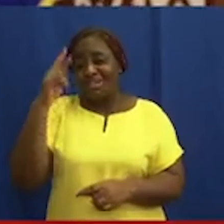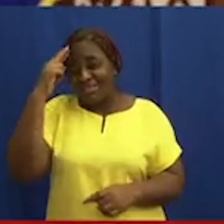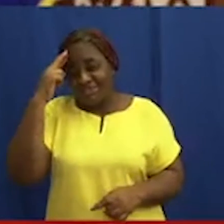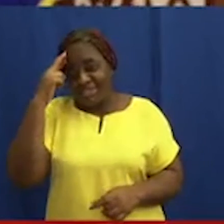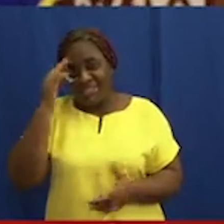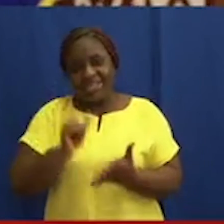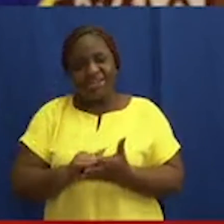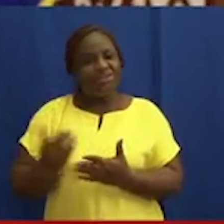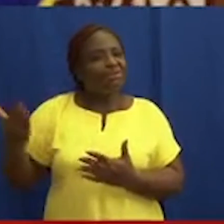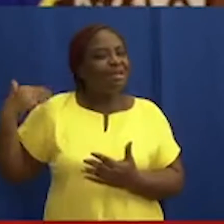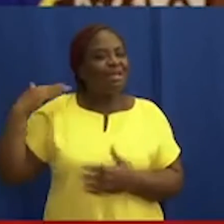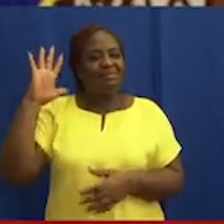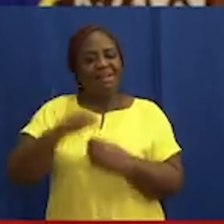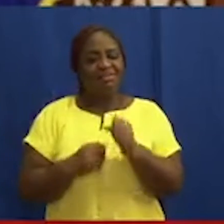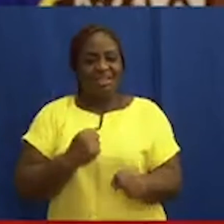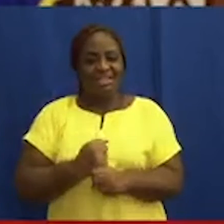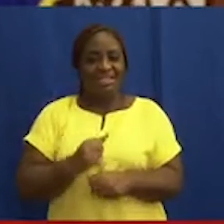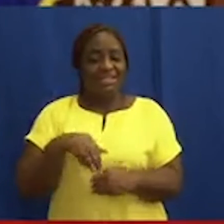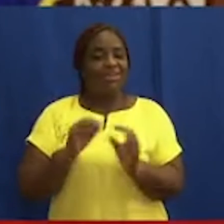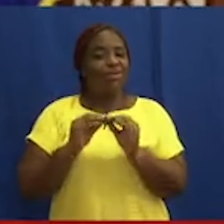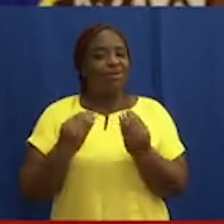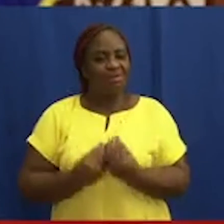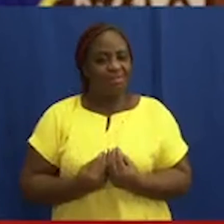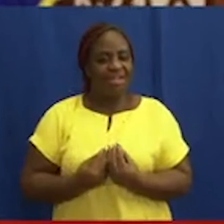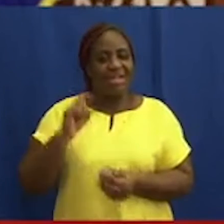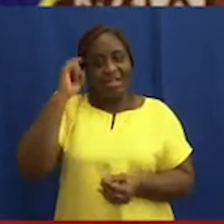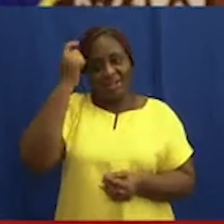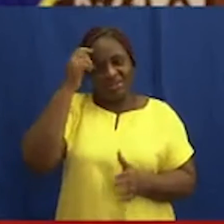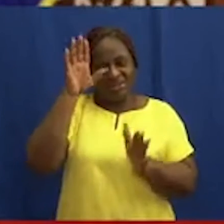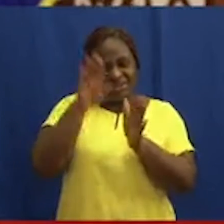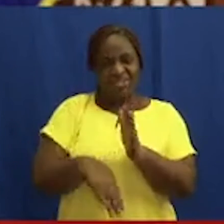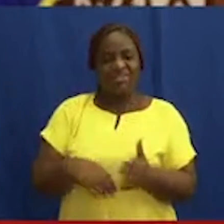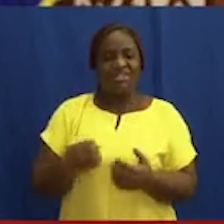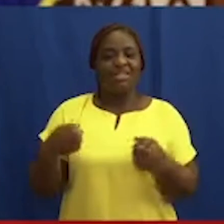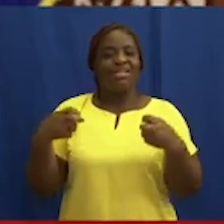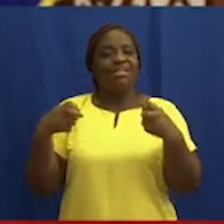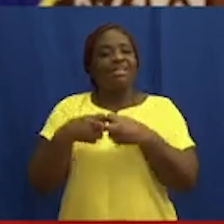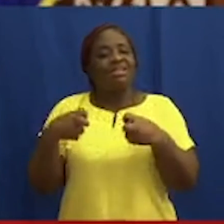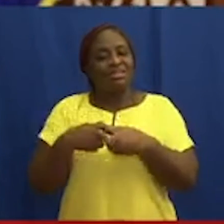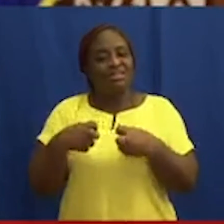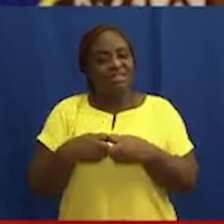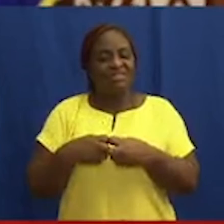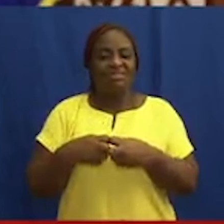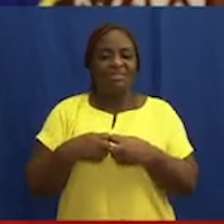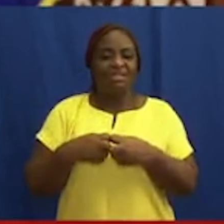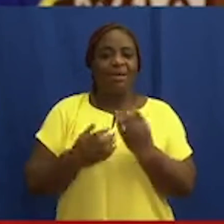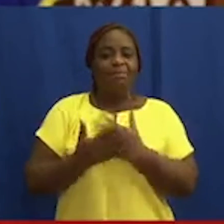mun dauke wannan. Kuma nan kuma muka fito da tsari na